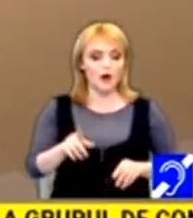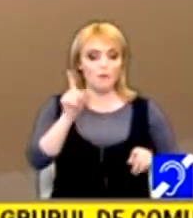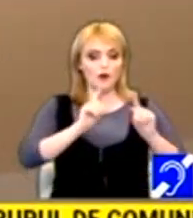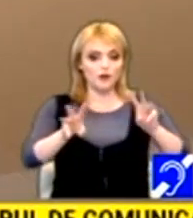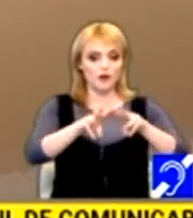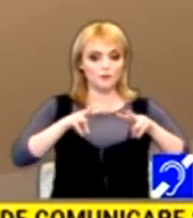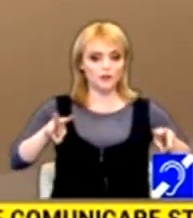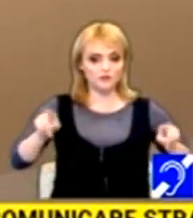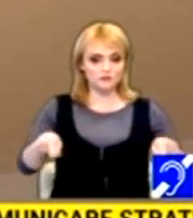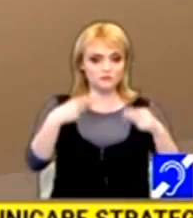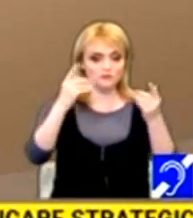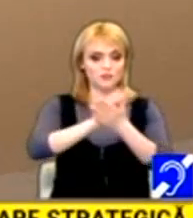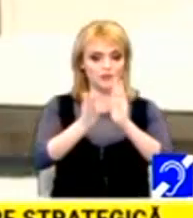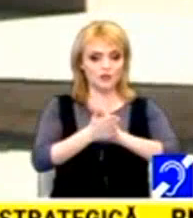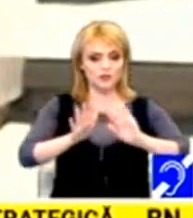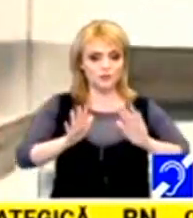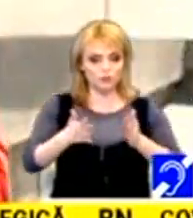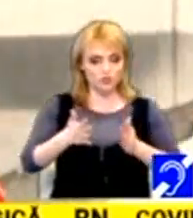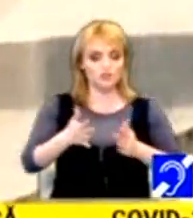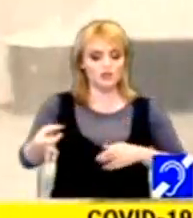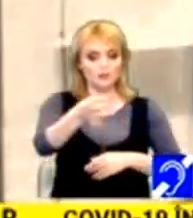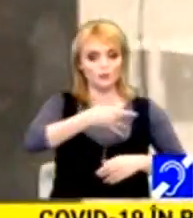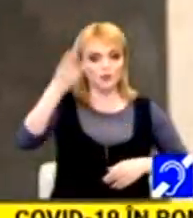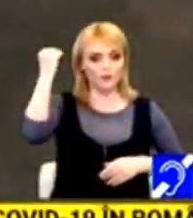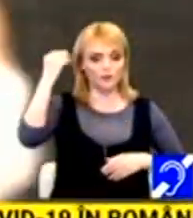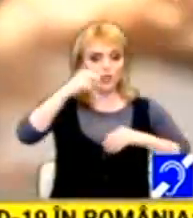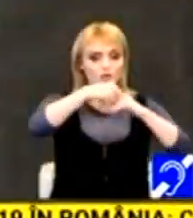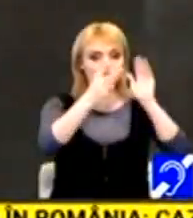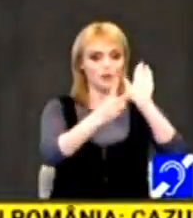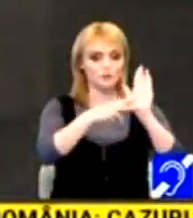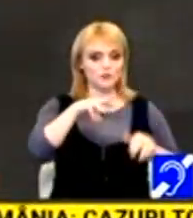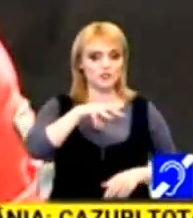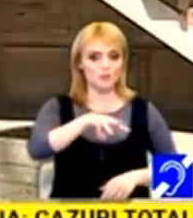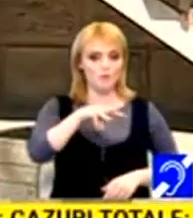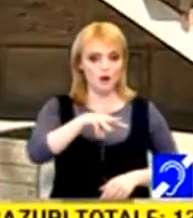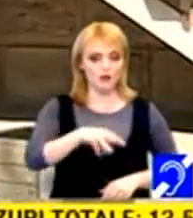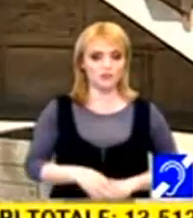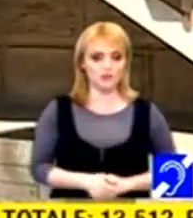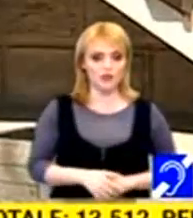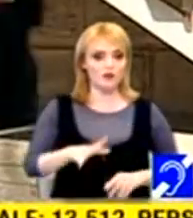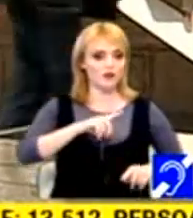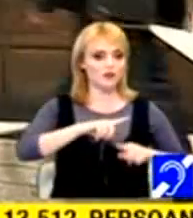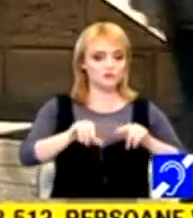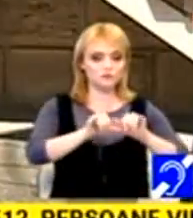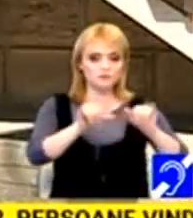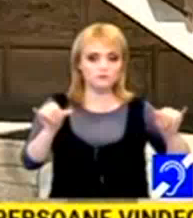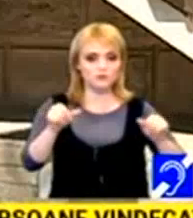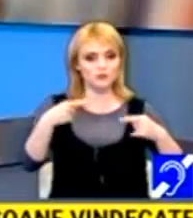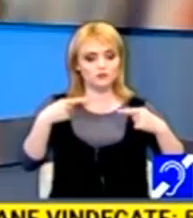urgență în Republica Moldova pe 17 martie în contextul pandemiei de coronavirus care s-a extins rapid în întreaga